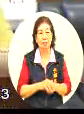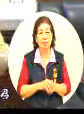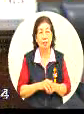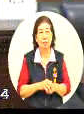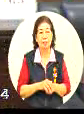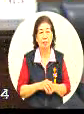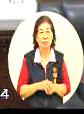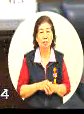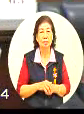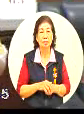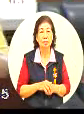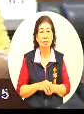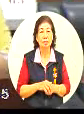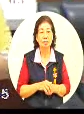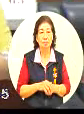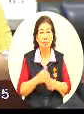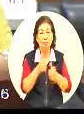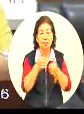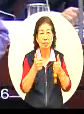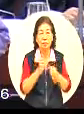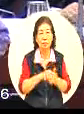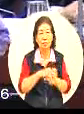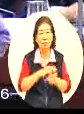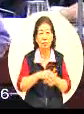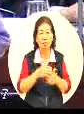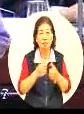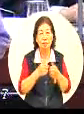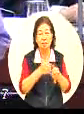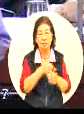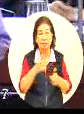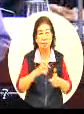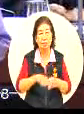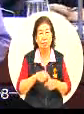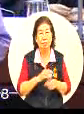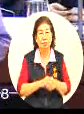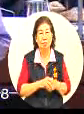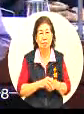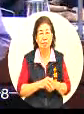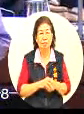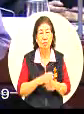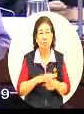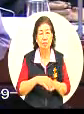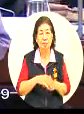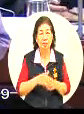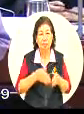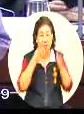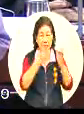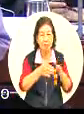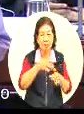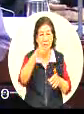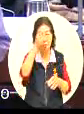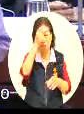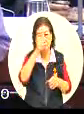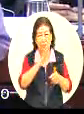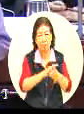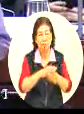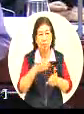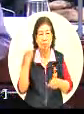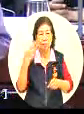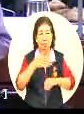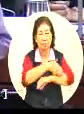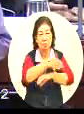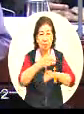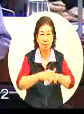答。 好，谢谢议长，谢谢陈演，啊，谢谢陈演对黄埔新村的关